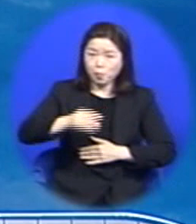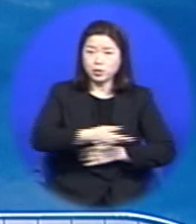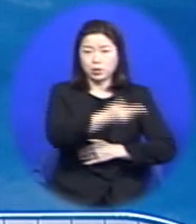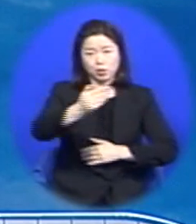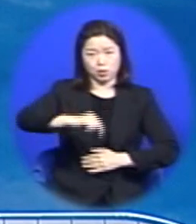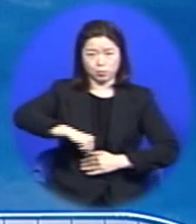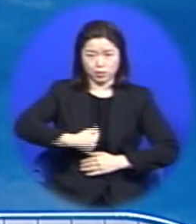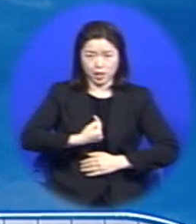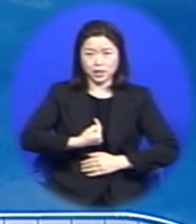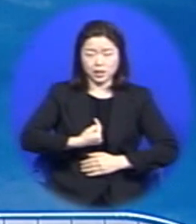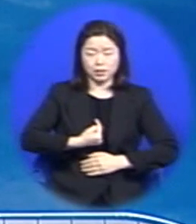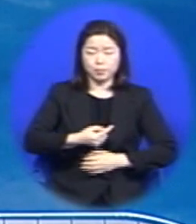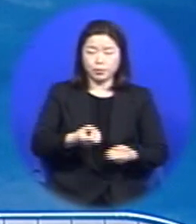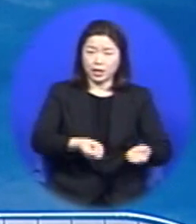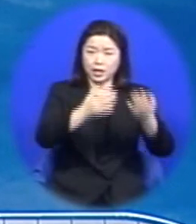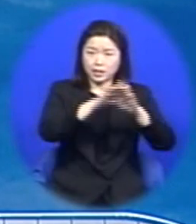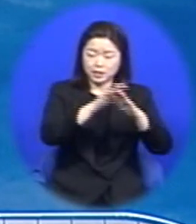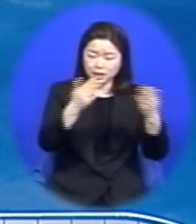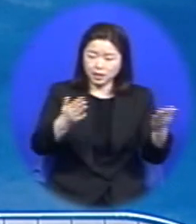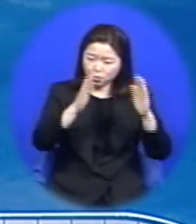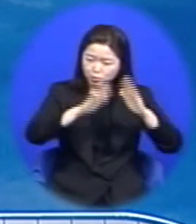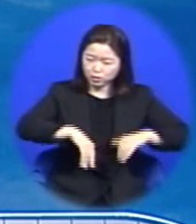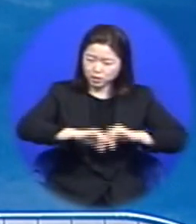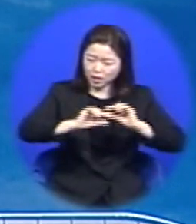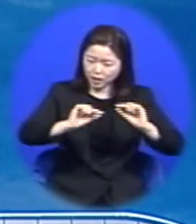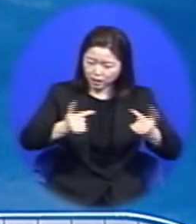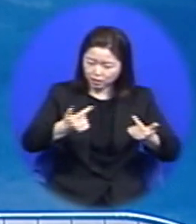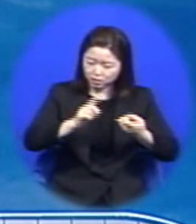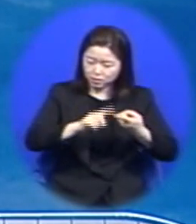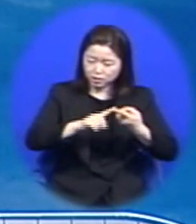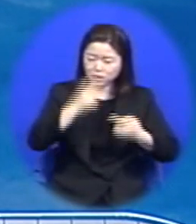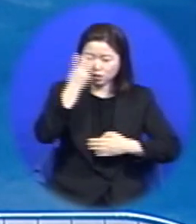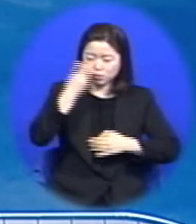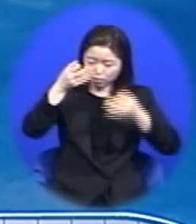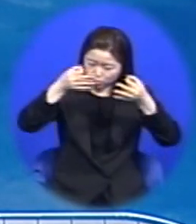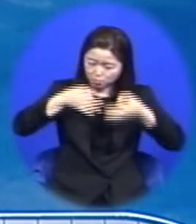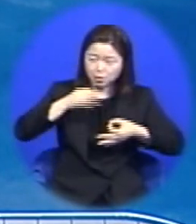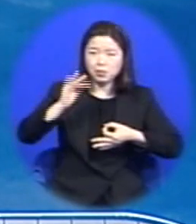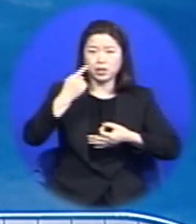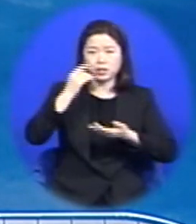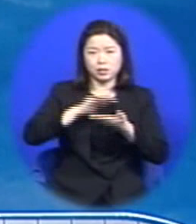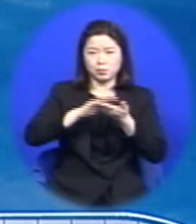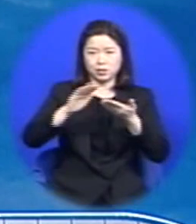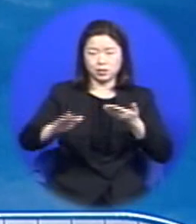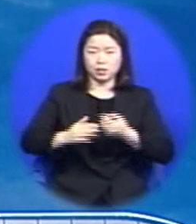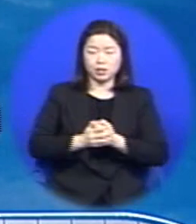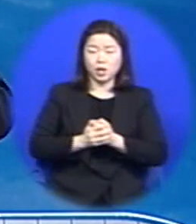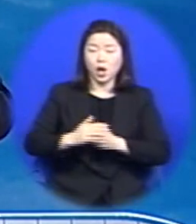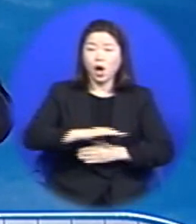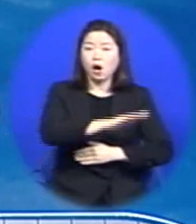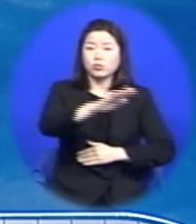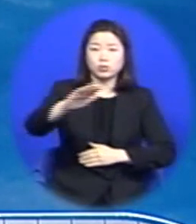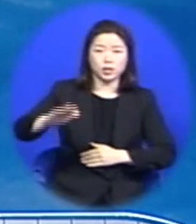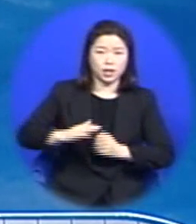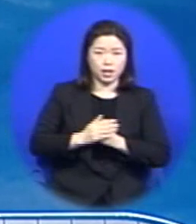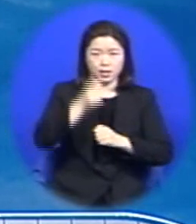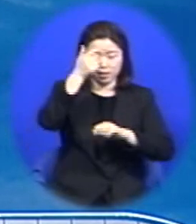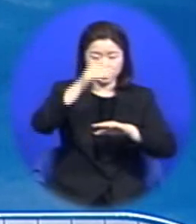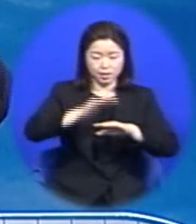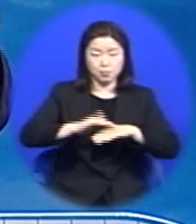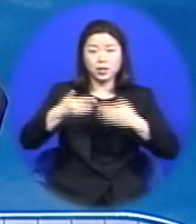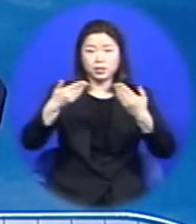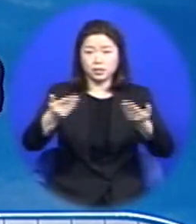자신의 제단이 무너지지 않았는지를 돌아봐야 됩니다. 우리가 예배를 드릴